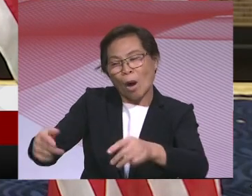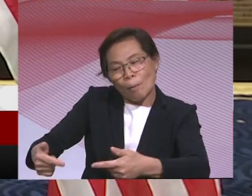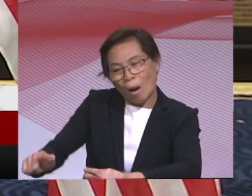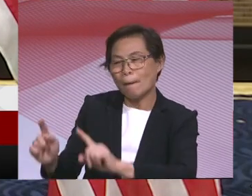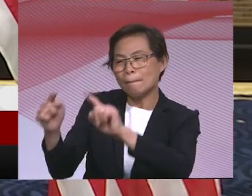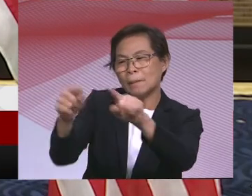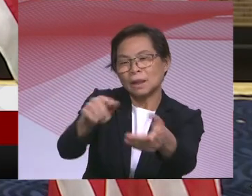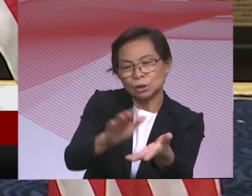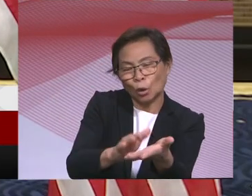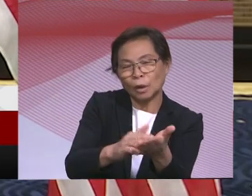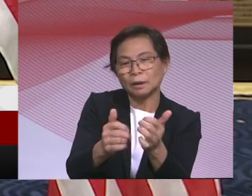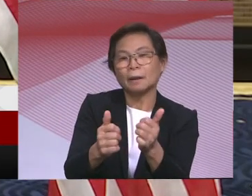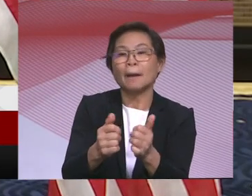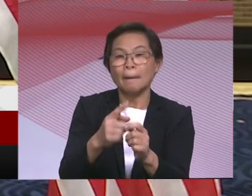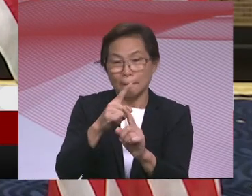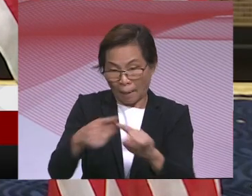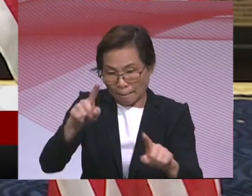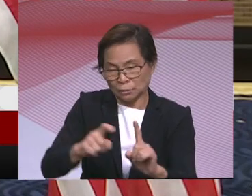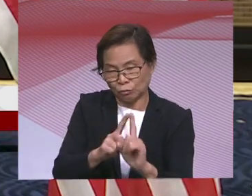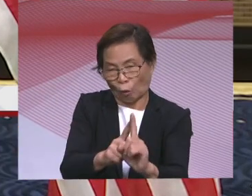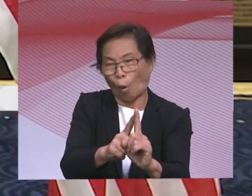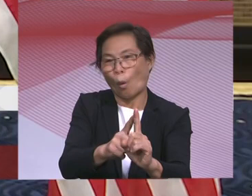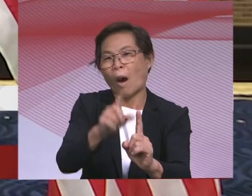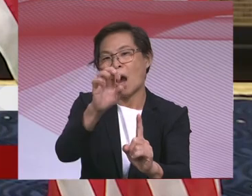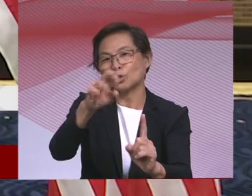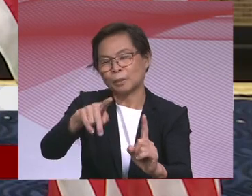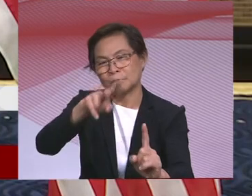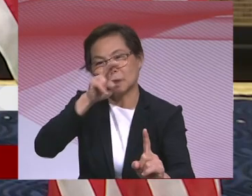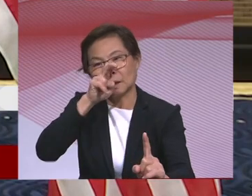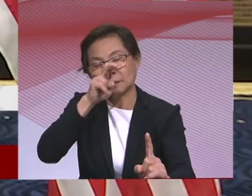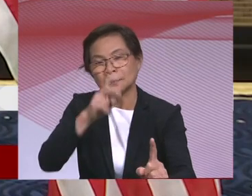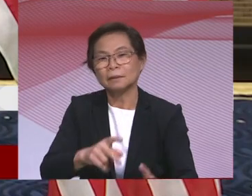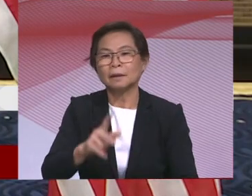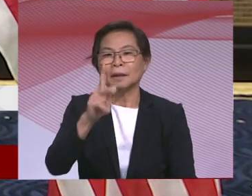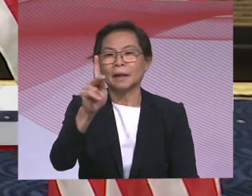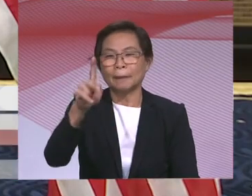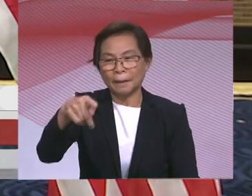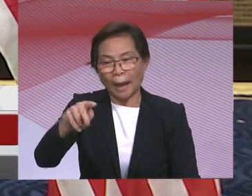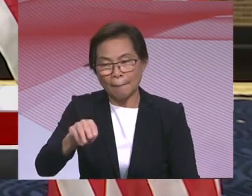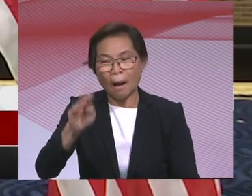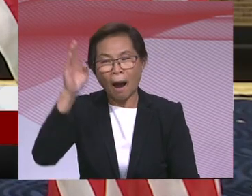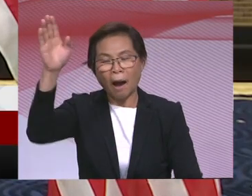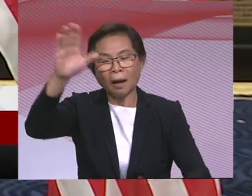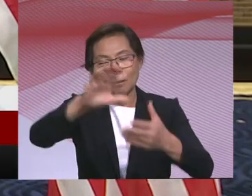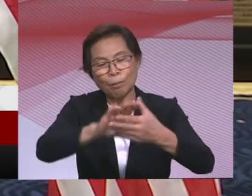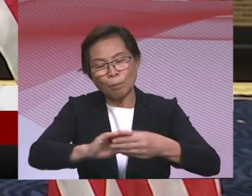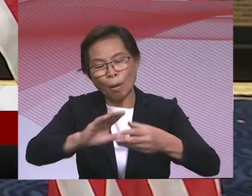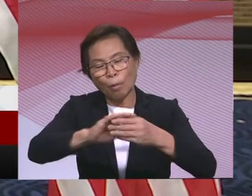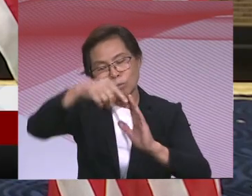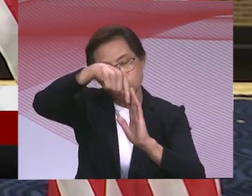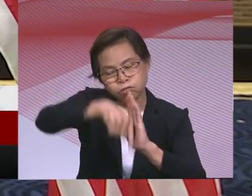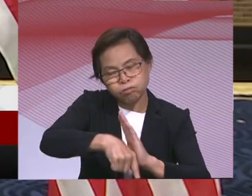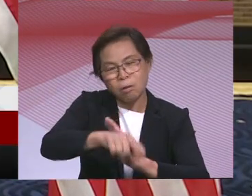kesekolah dengan SOP yang ketat pihak Kementerian pelajaran Malaysia akan nanti memperinci kan es